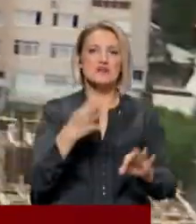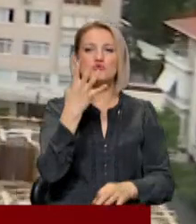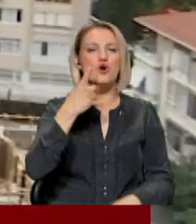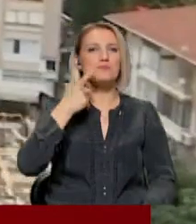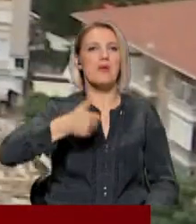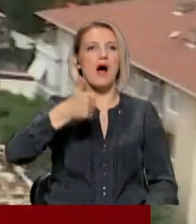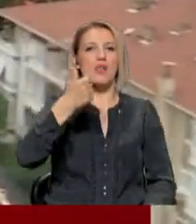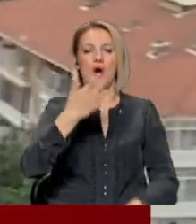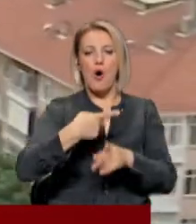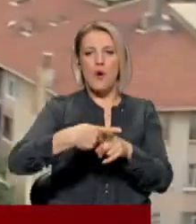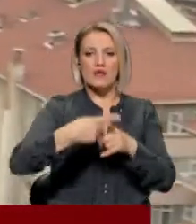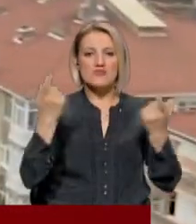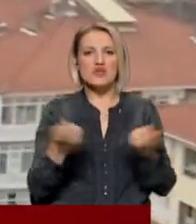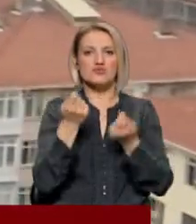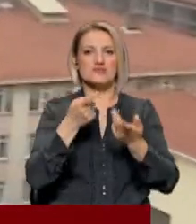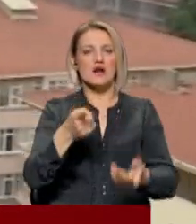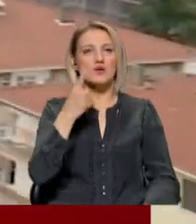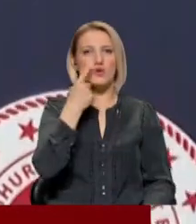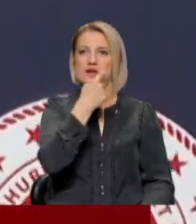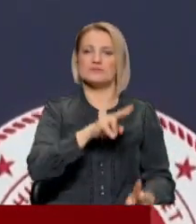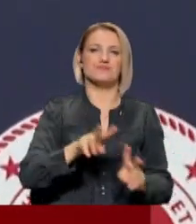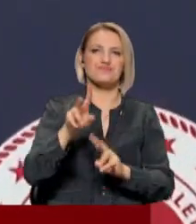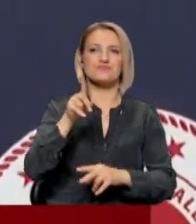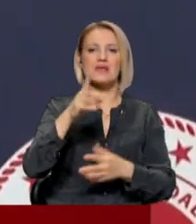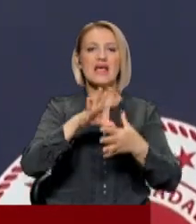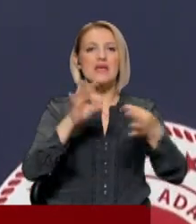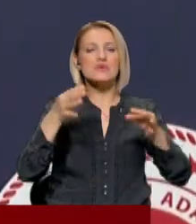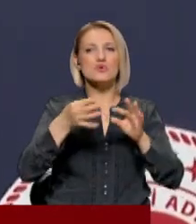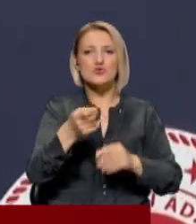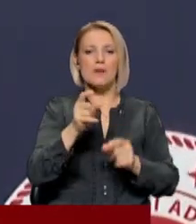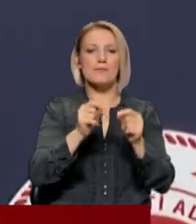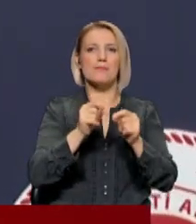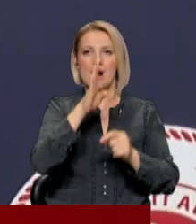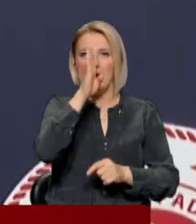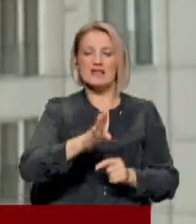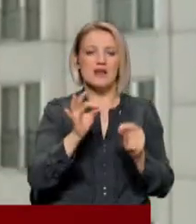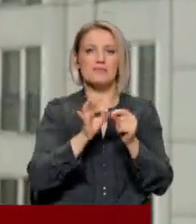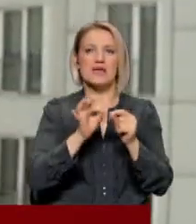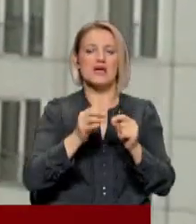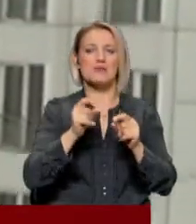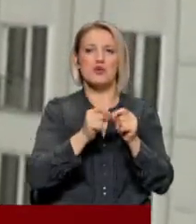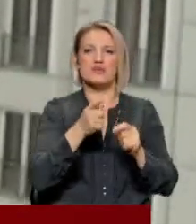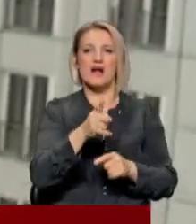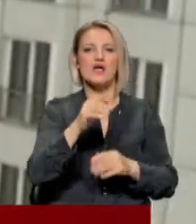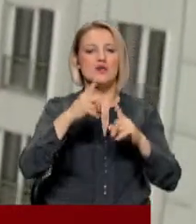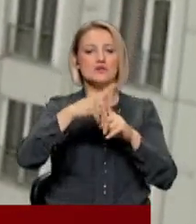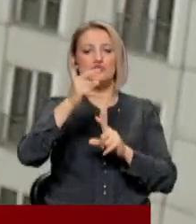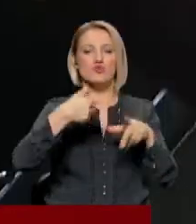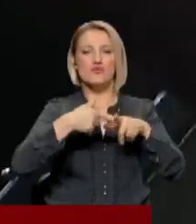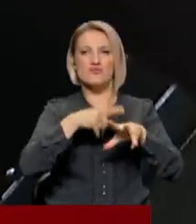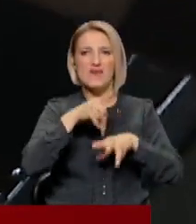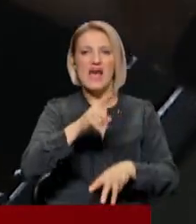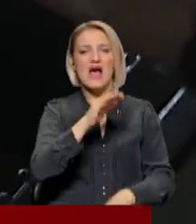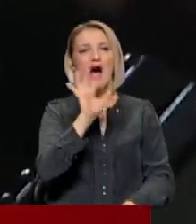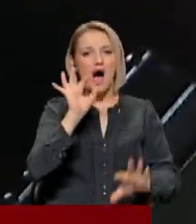bakanın ortak çalışmasında gözler ama onun da ipucunu Adalet Bakanı Bekir Bozdağ vermişti. TÜFE ortalaması değil, sabit bir